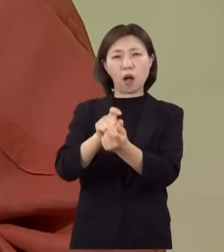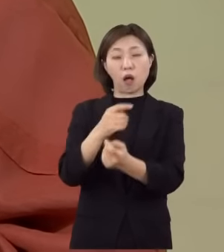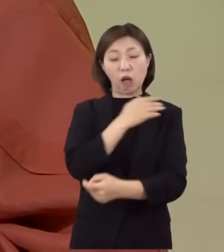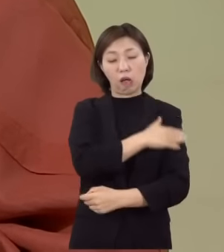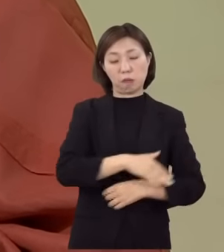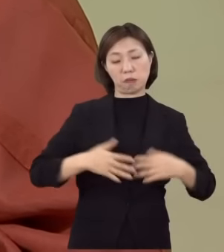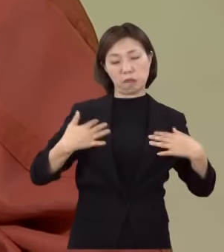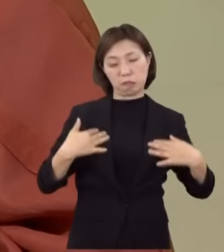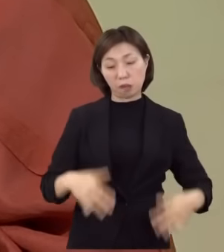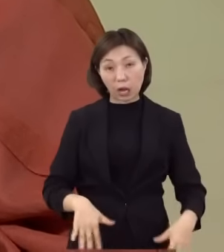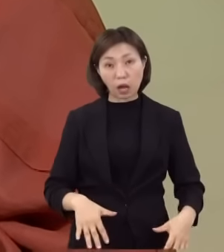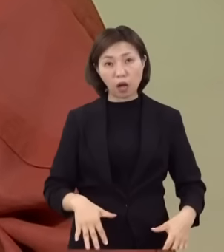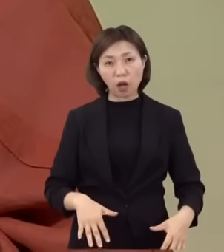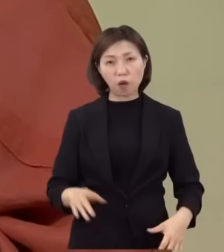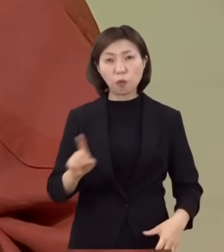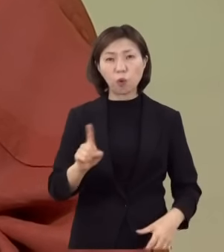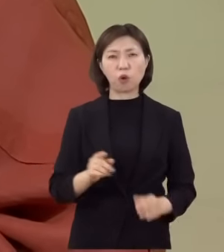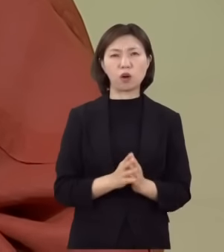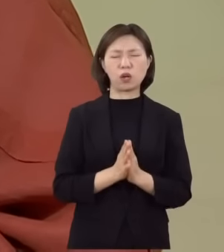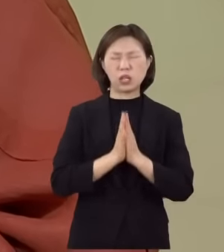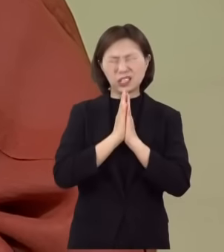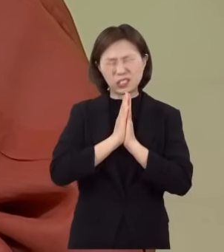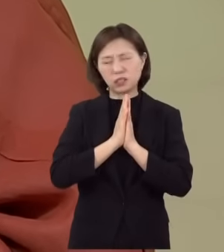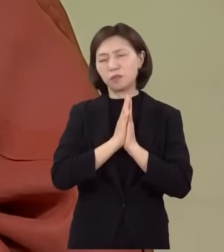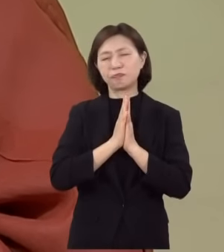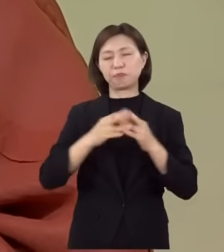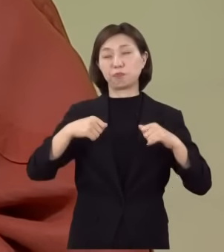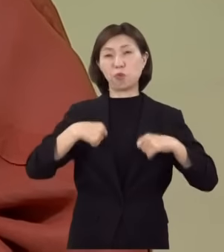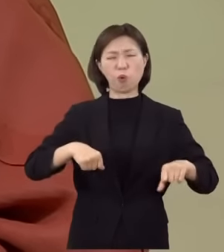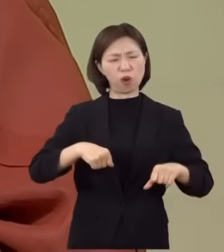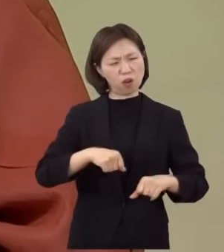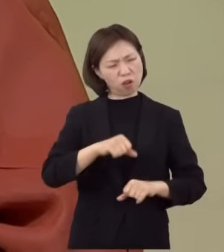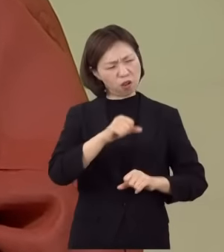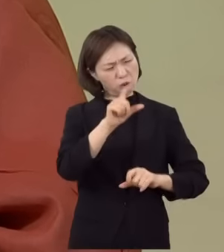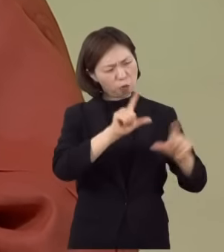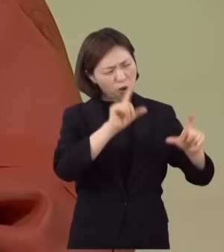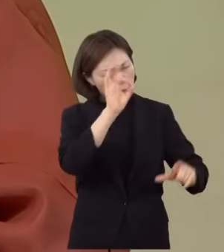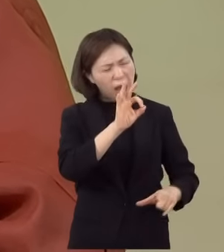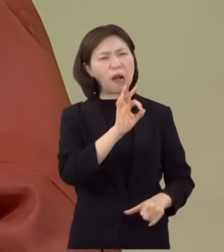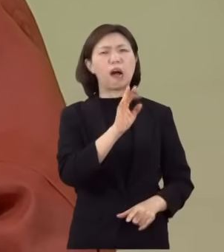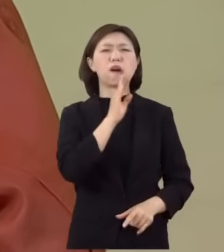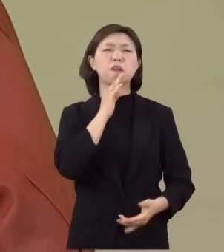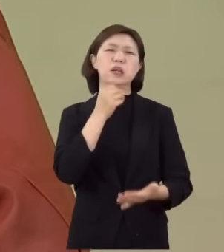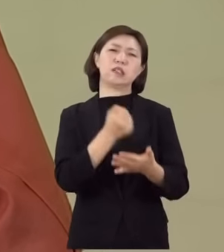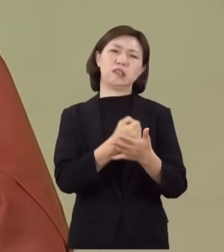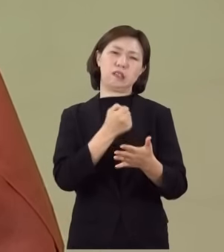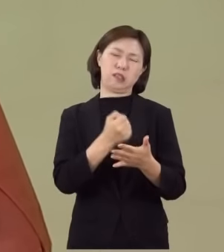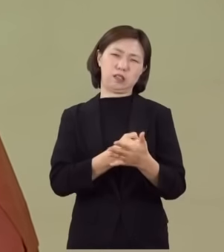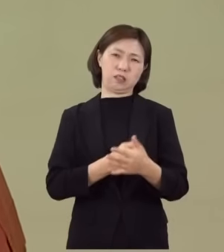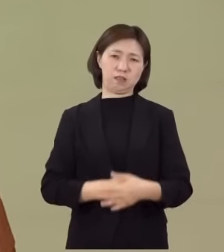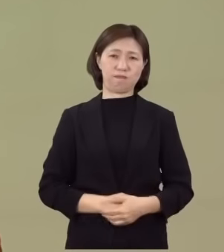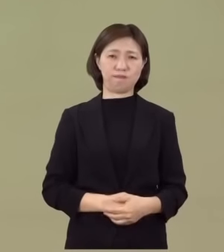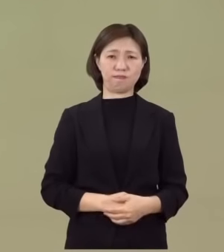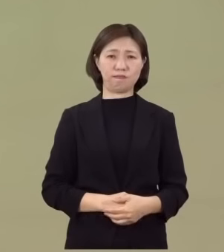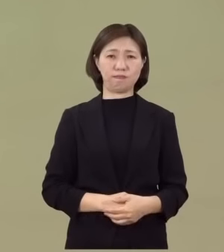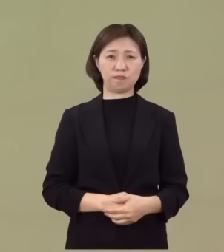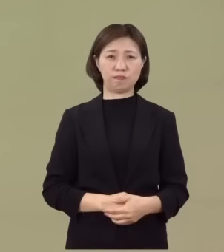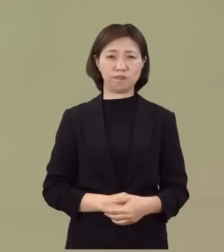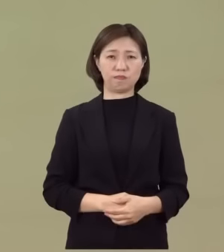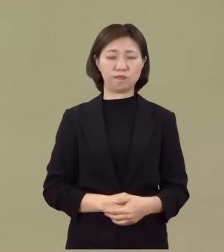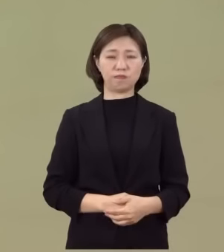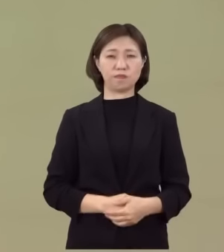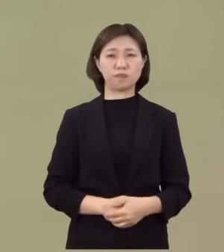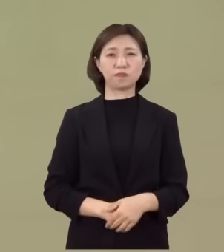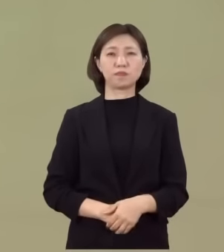무너져 버렸을 때는 오히려 하던 기도조차 다 놓아버리는 그런 안타까운 일들을